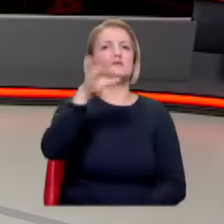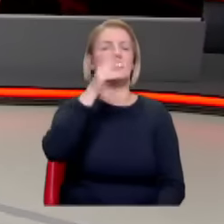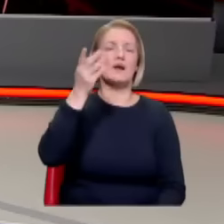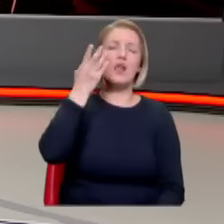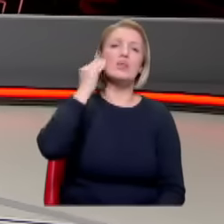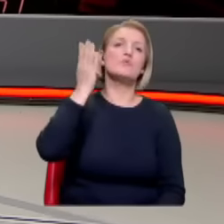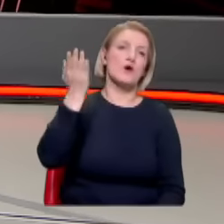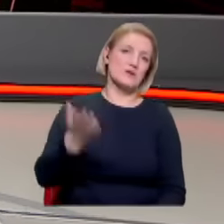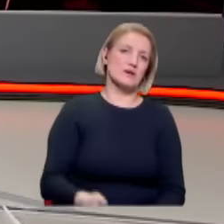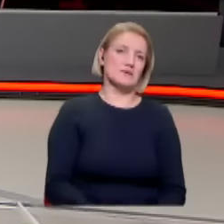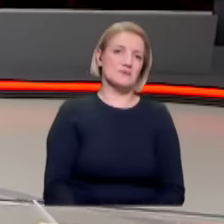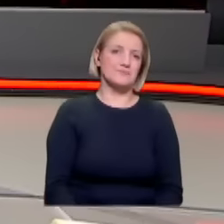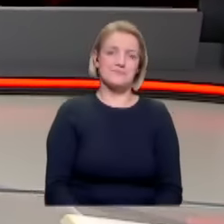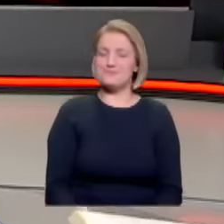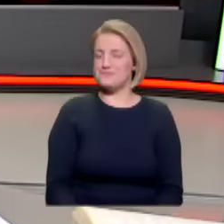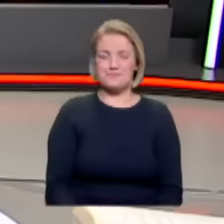anlamayacaklar.